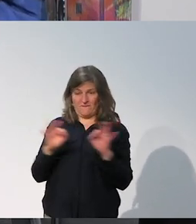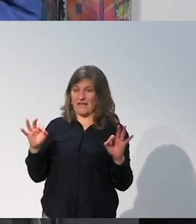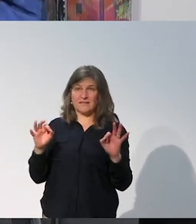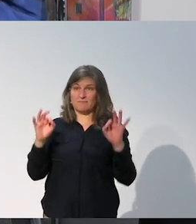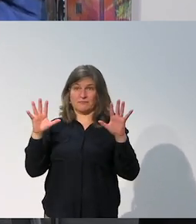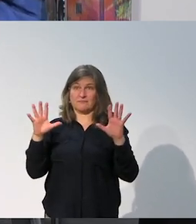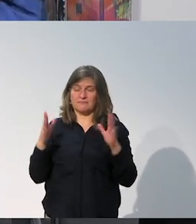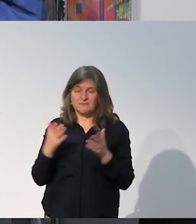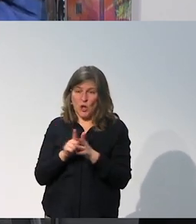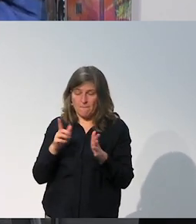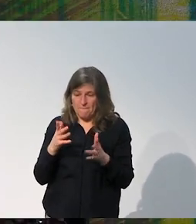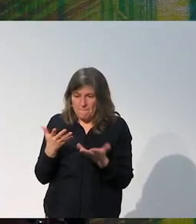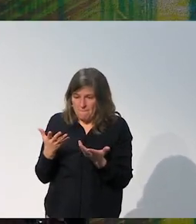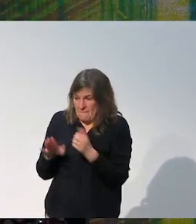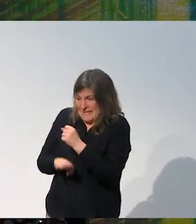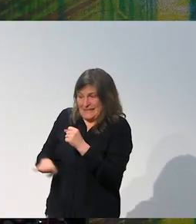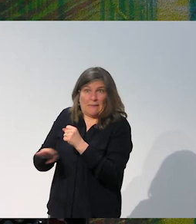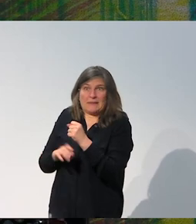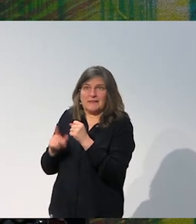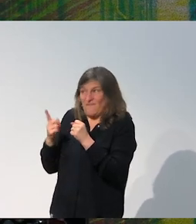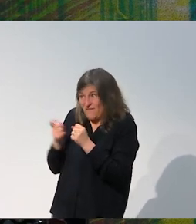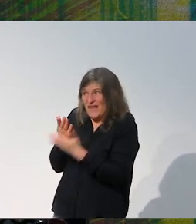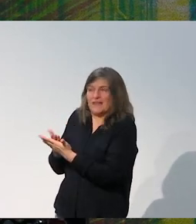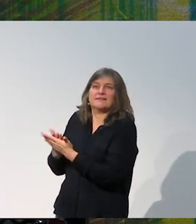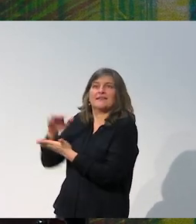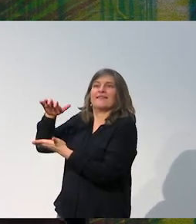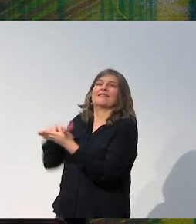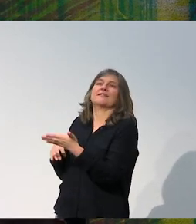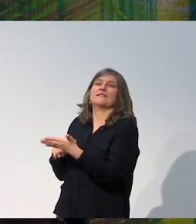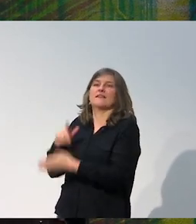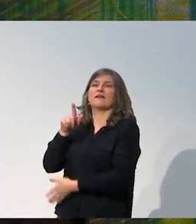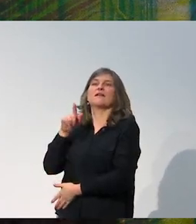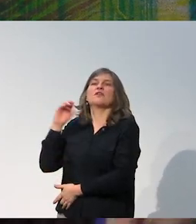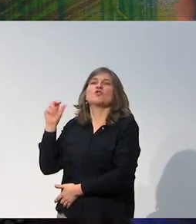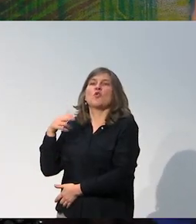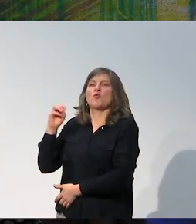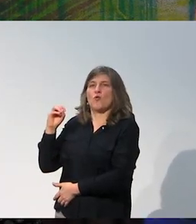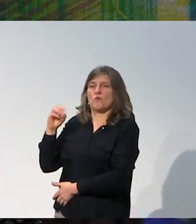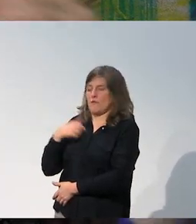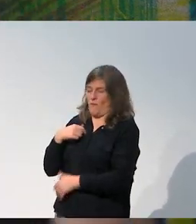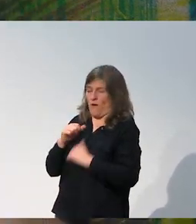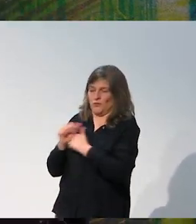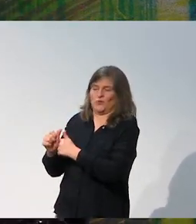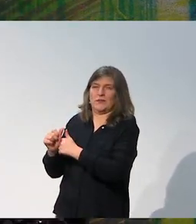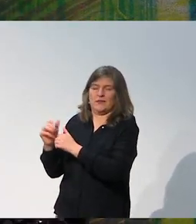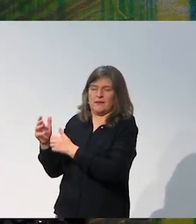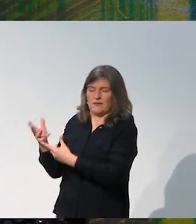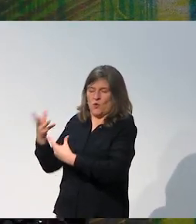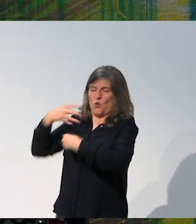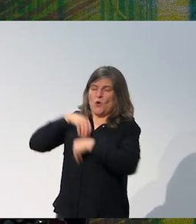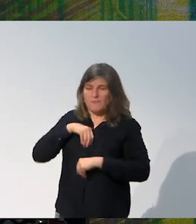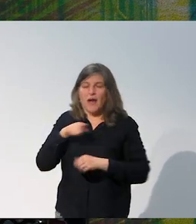vous dire, d'une manière organique. Elle coule de la source du texte de Giono. Voilà. Et ensuite,